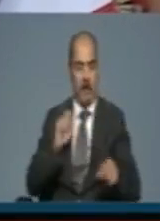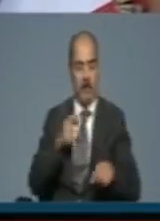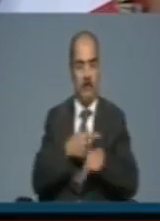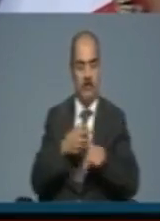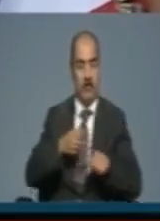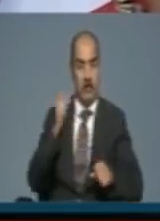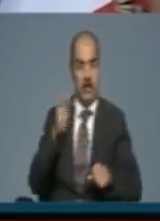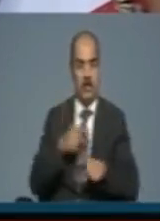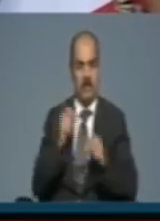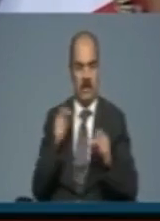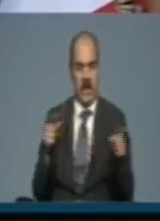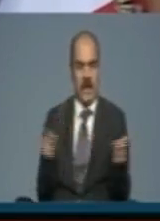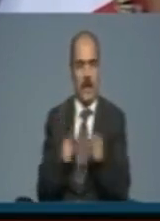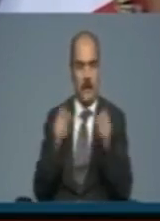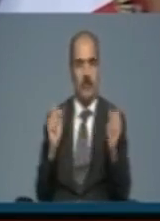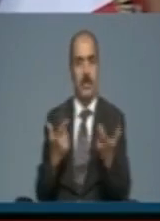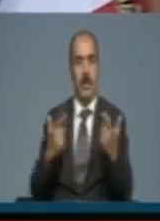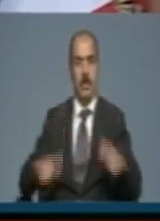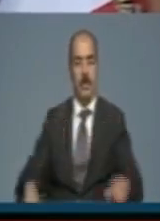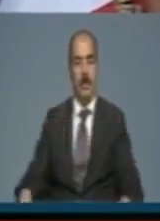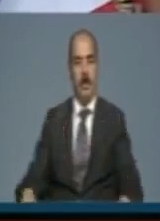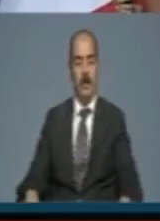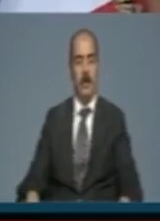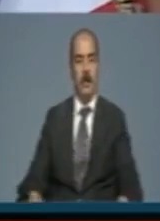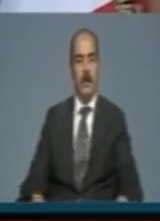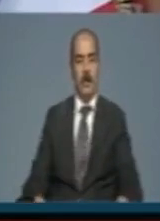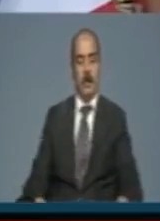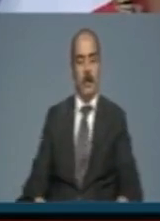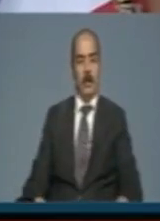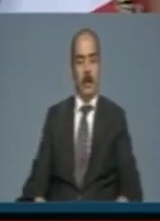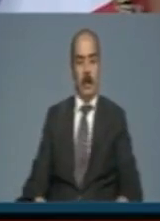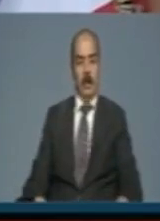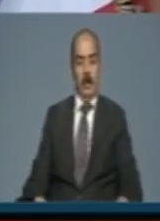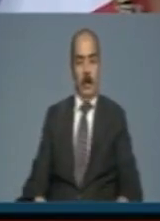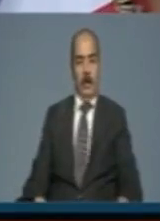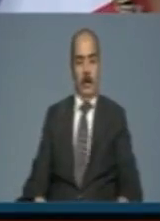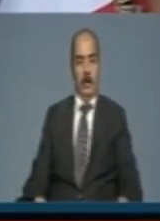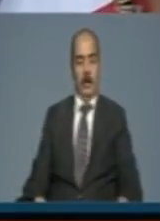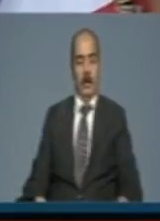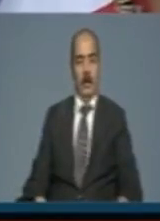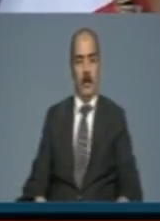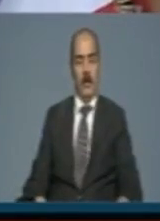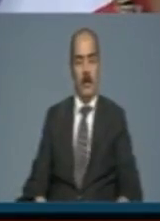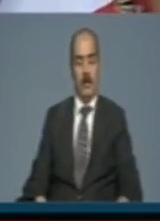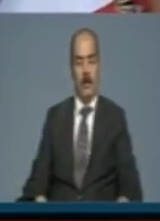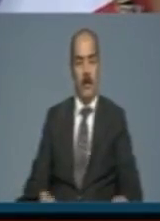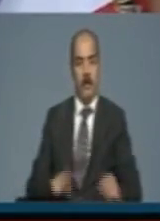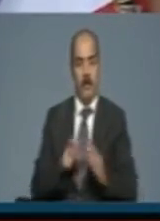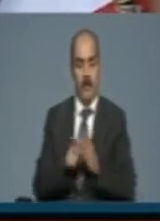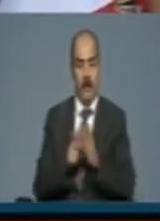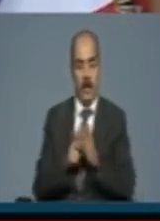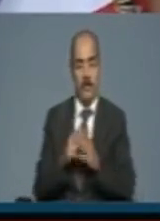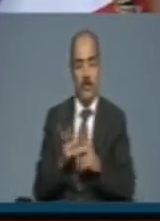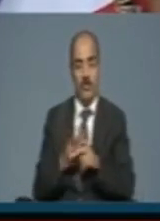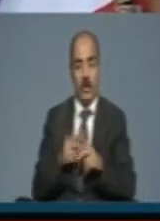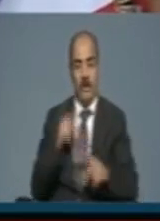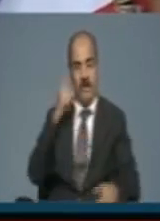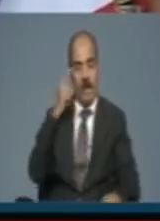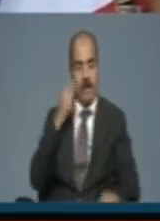وجيزة، وبالتالي يجب أو يعني يجب أن يكون الشعب الفلسطيني ذو